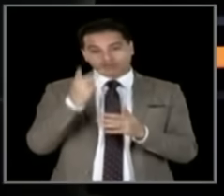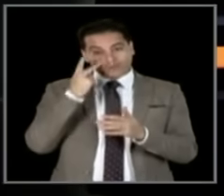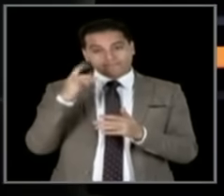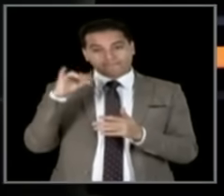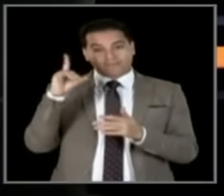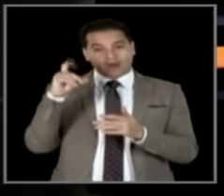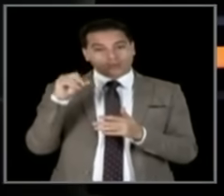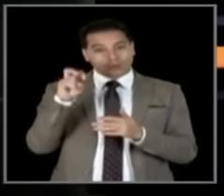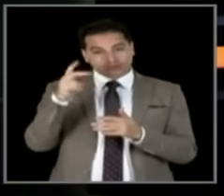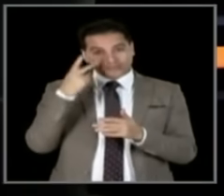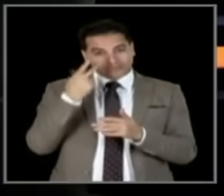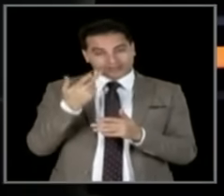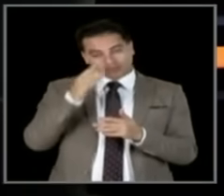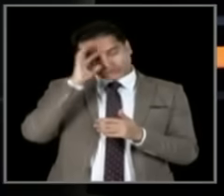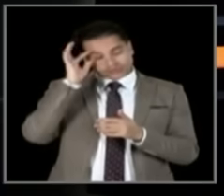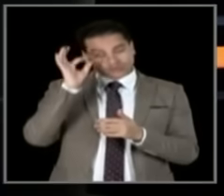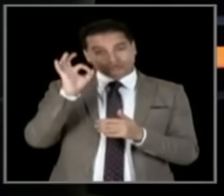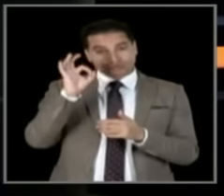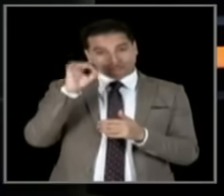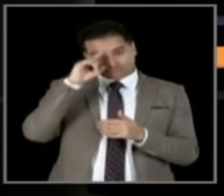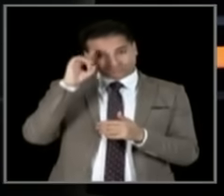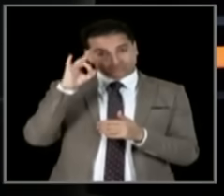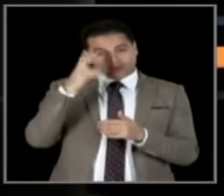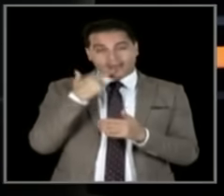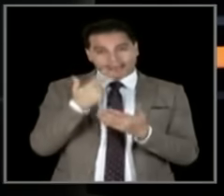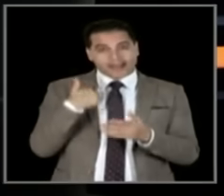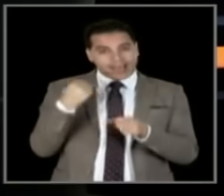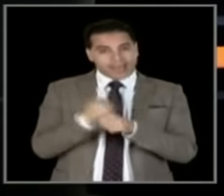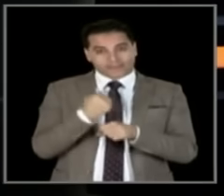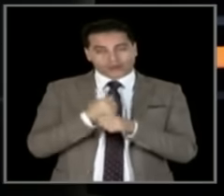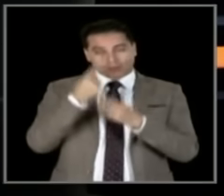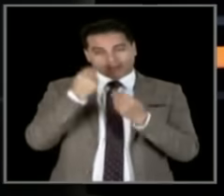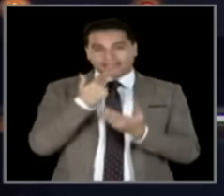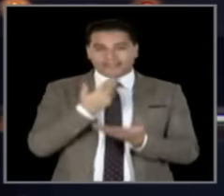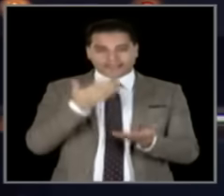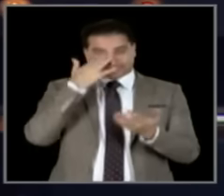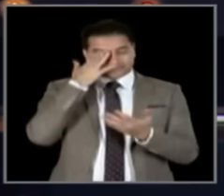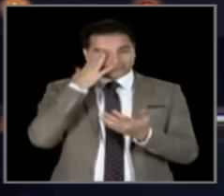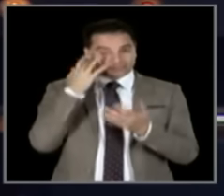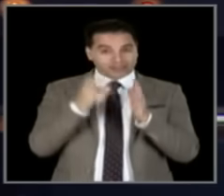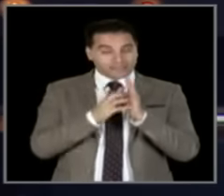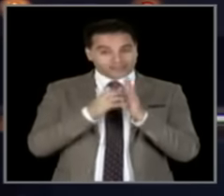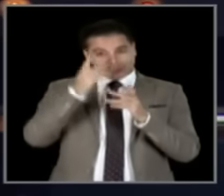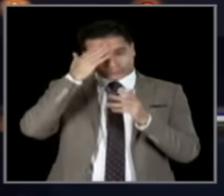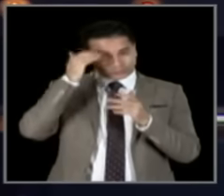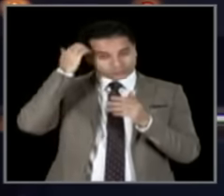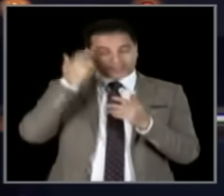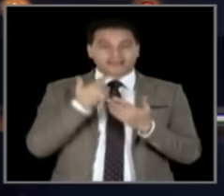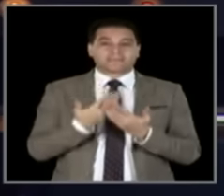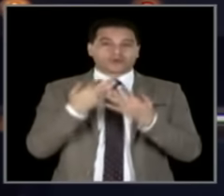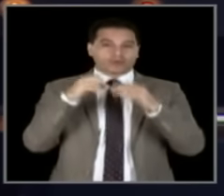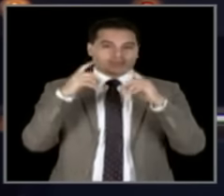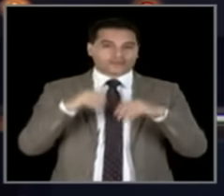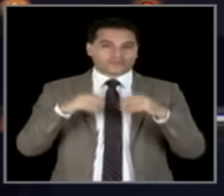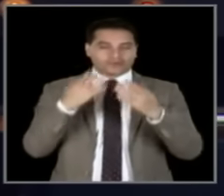مروة؟ إن شاء الله خير، إحنا عملنا اللي علينا وأكيد ربنا سايب لنا الأحسن. جامعة أسيوط بتمنى لكم كل التوفيق، نحيي كلها